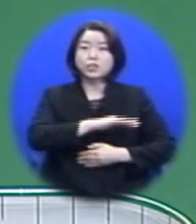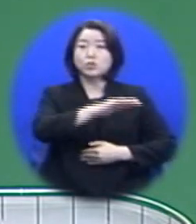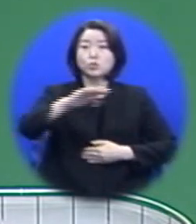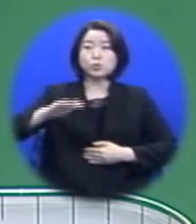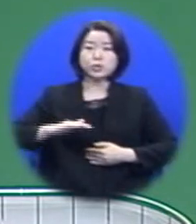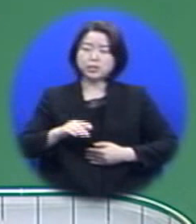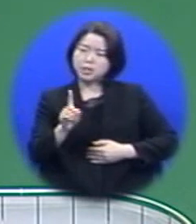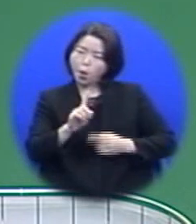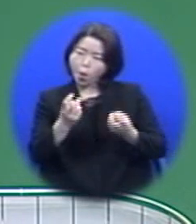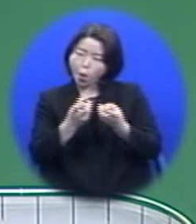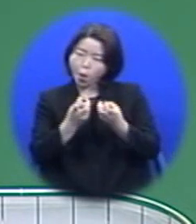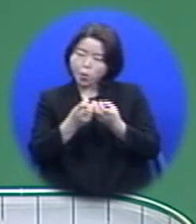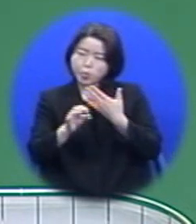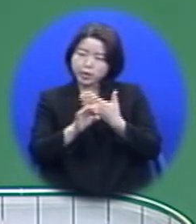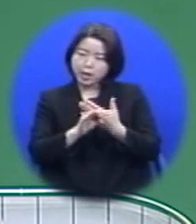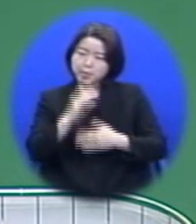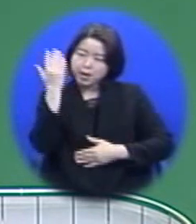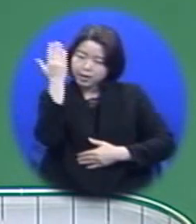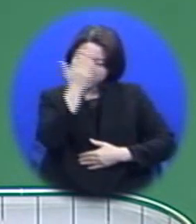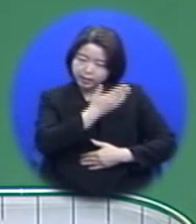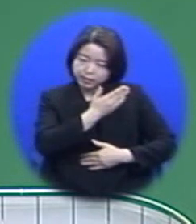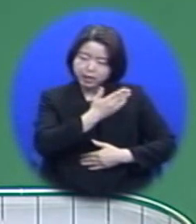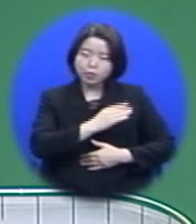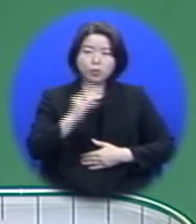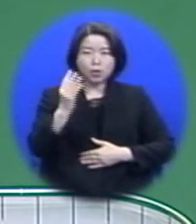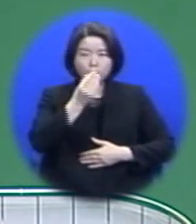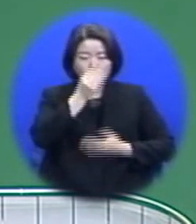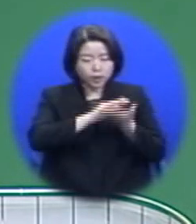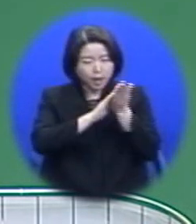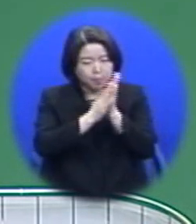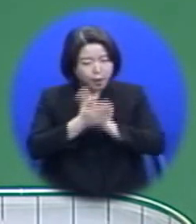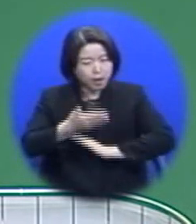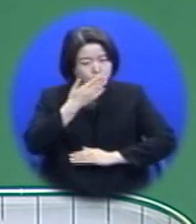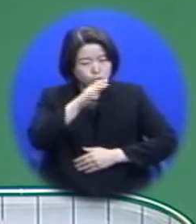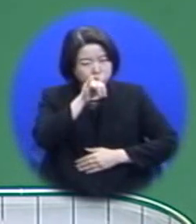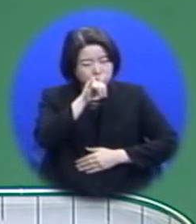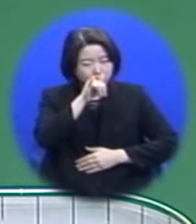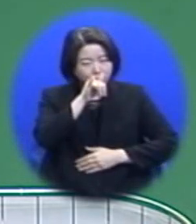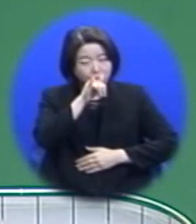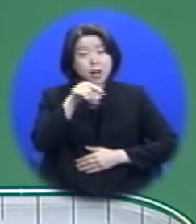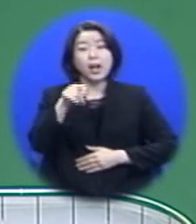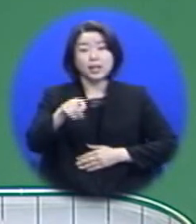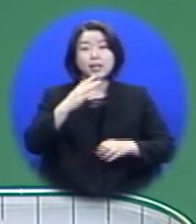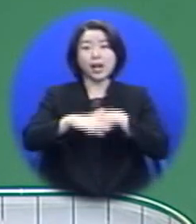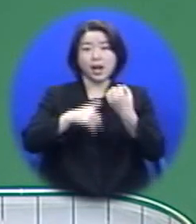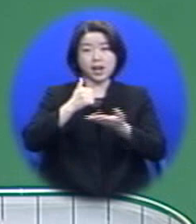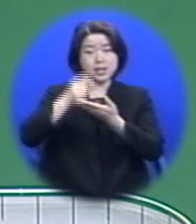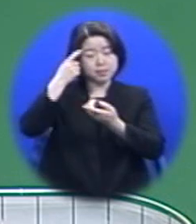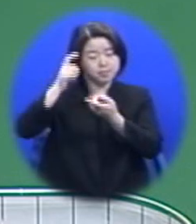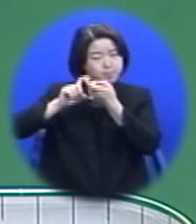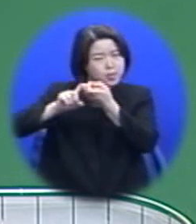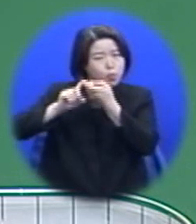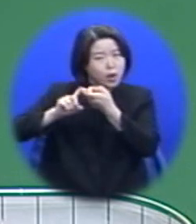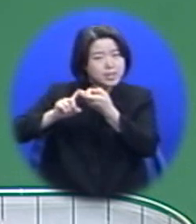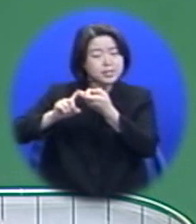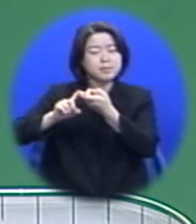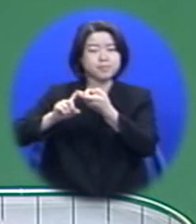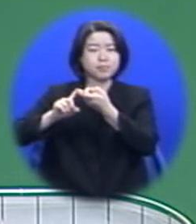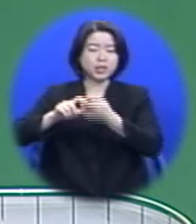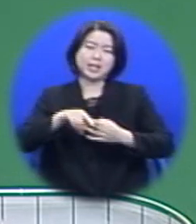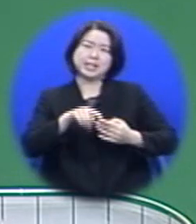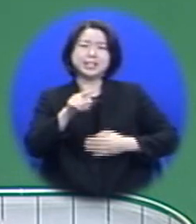어떻게 하면 깨끗하게 하고 거룩하게 만드실 수 있을까 그게 하나님의 관심사입니다 그게